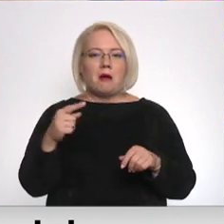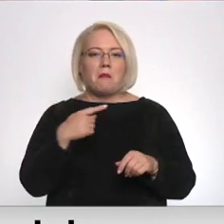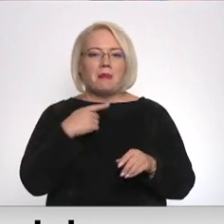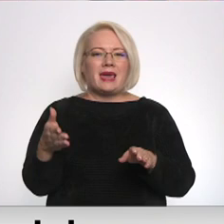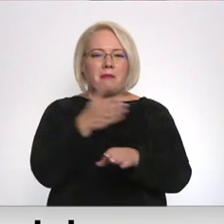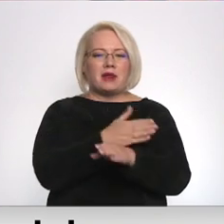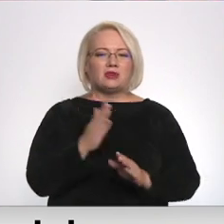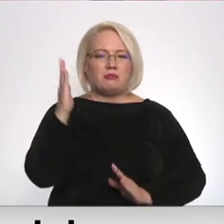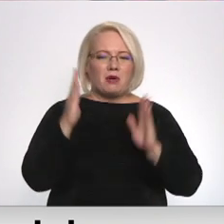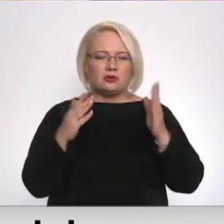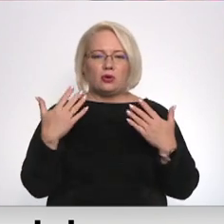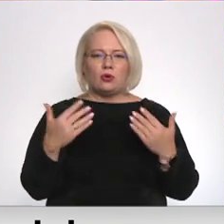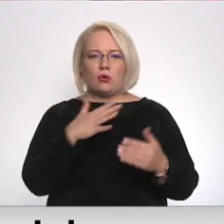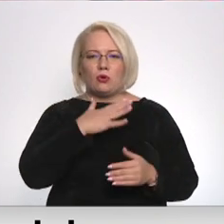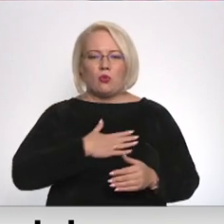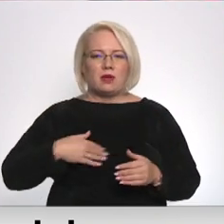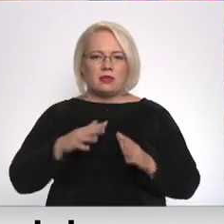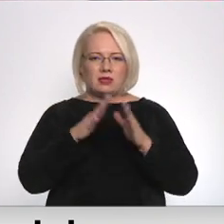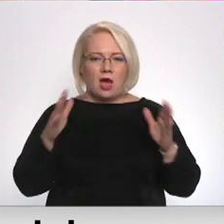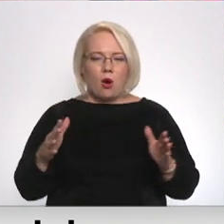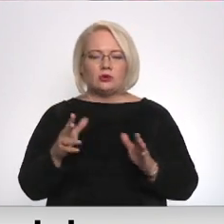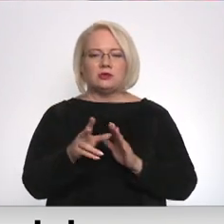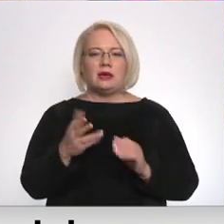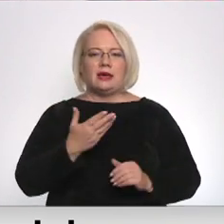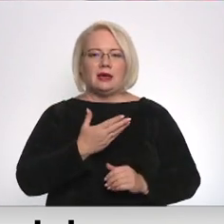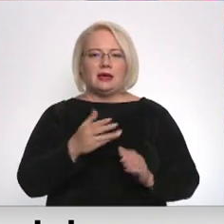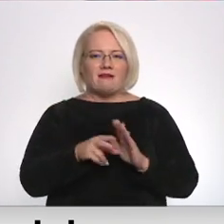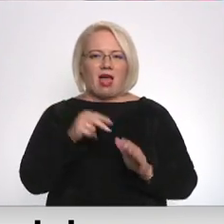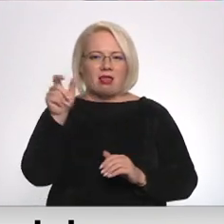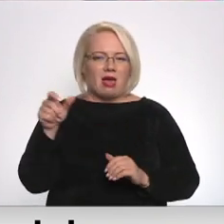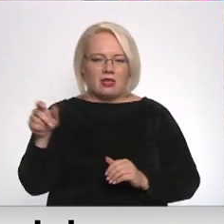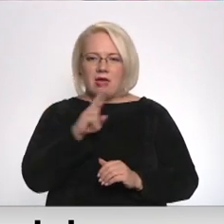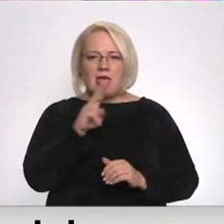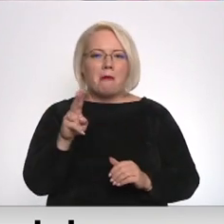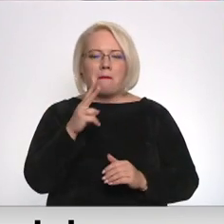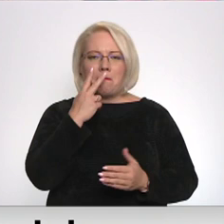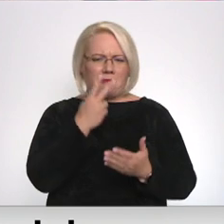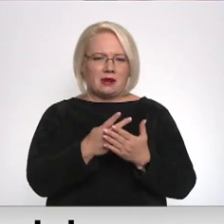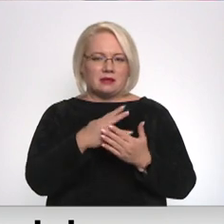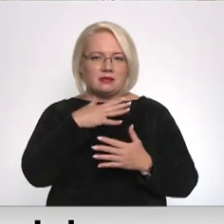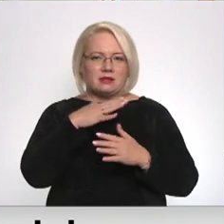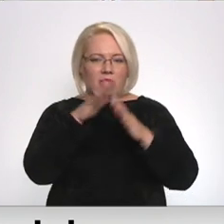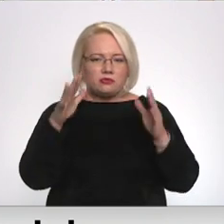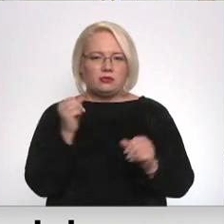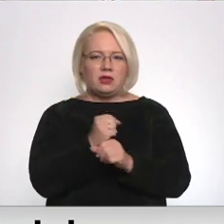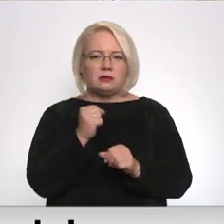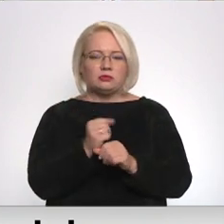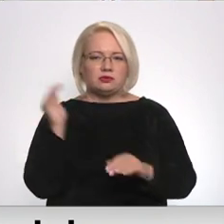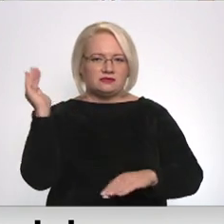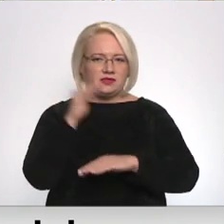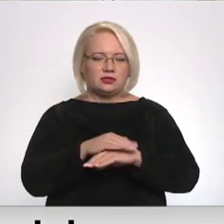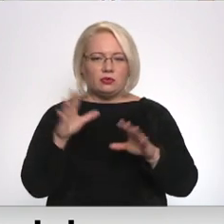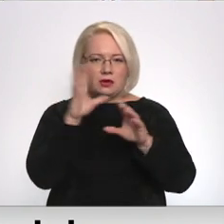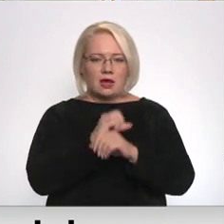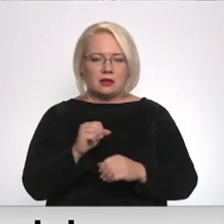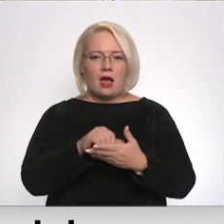daudz, vēlētāji ir nepieredzēti daudz un es domāju, ka mums darba būs visu nakti. Aplokšņu